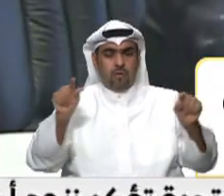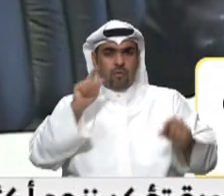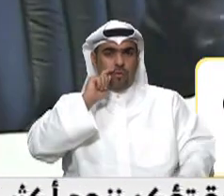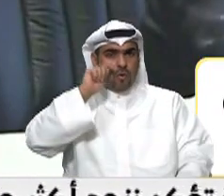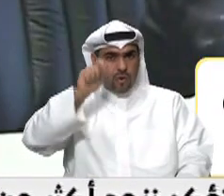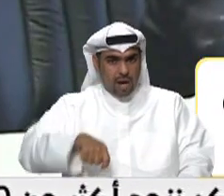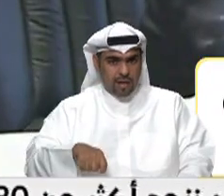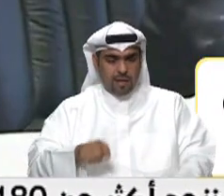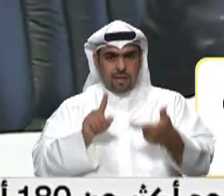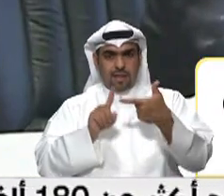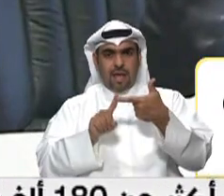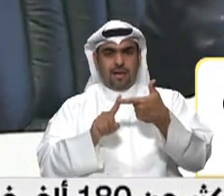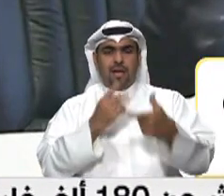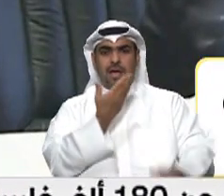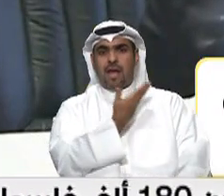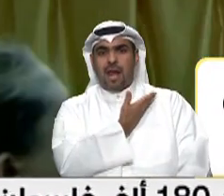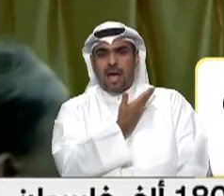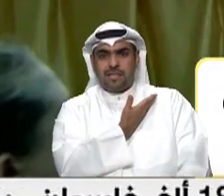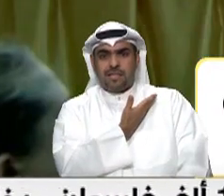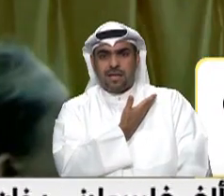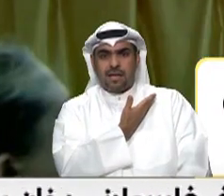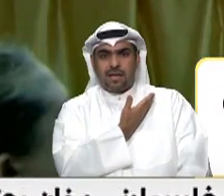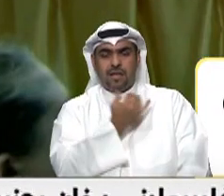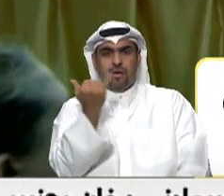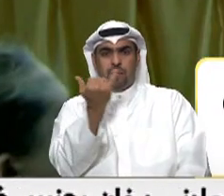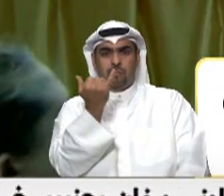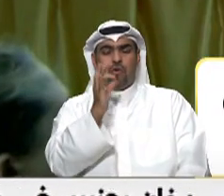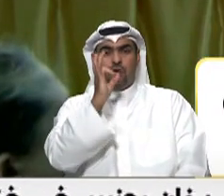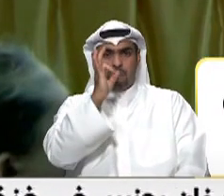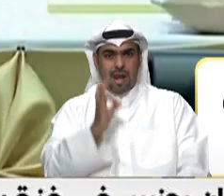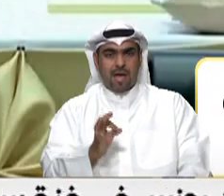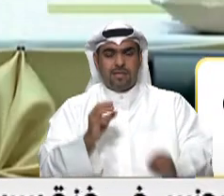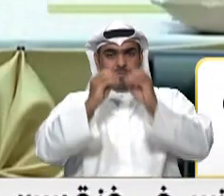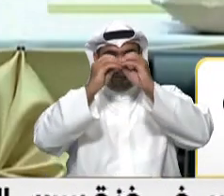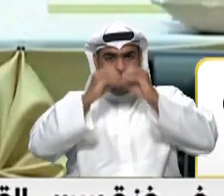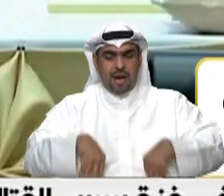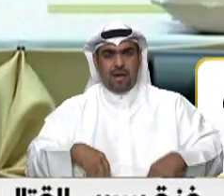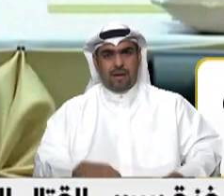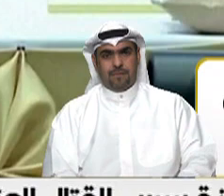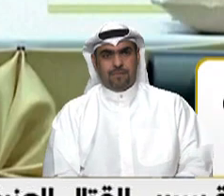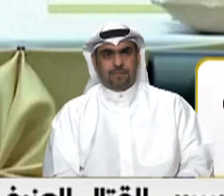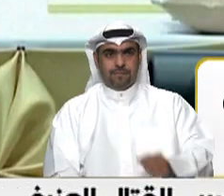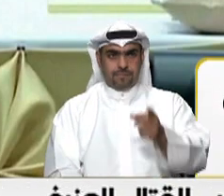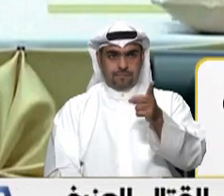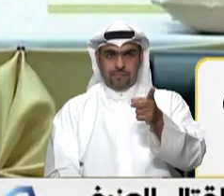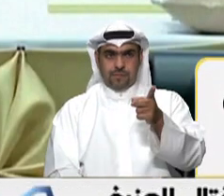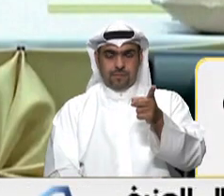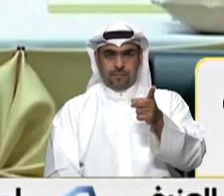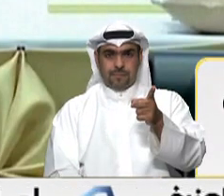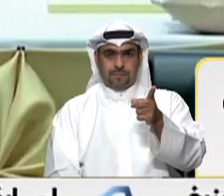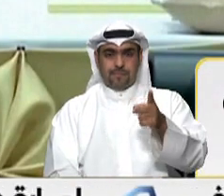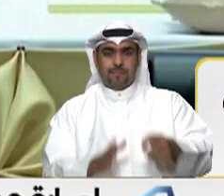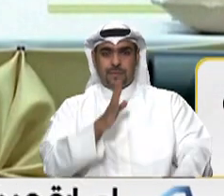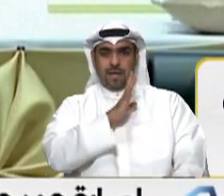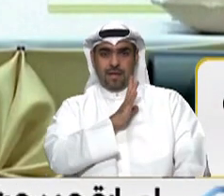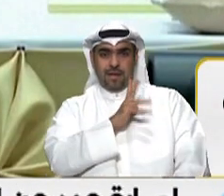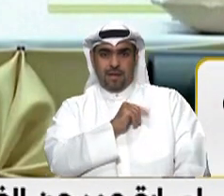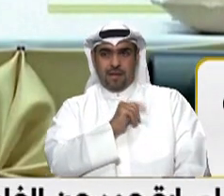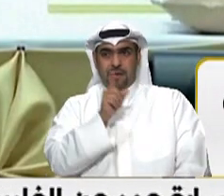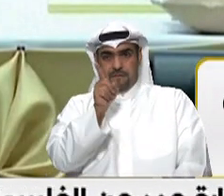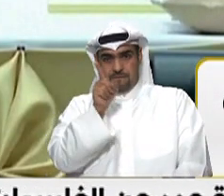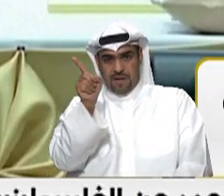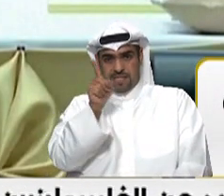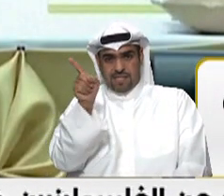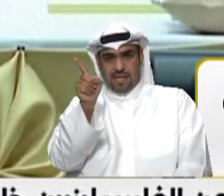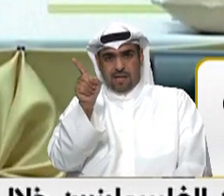داعين للعمل نحو تحقيق حل الدولتين في فلسطين على سبيل